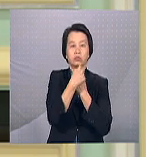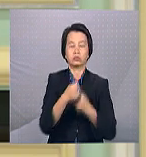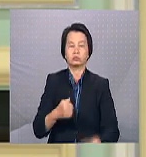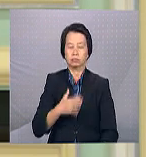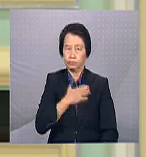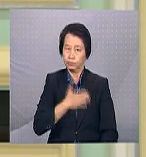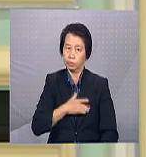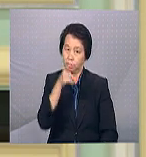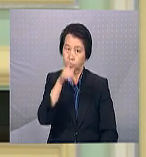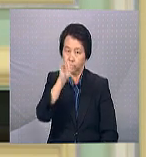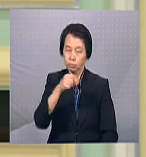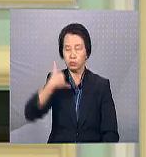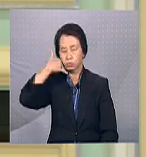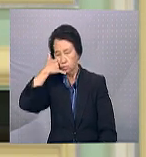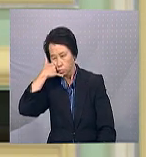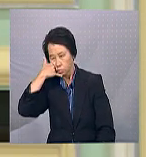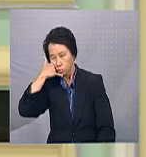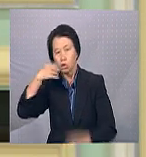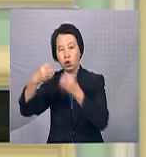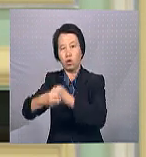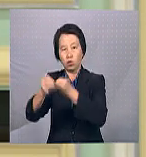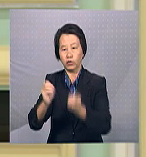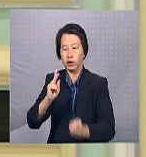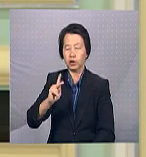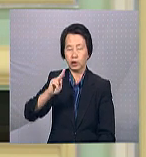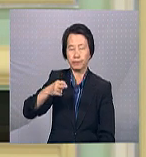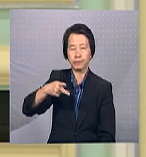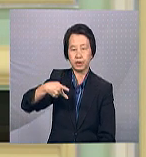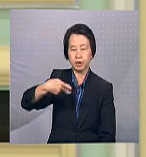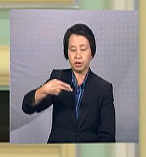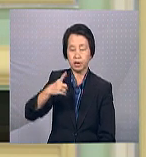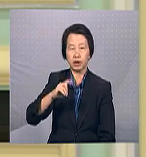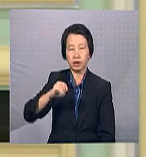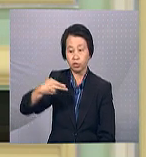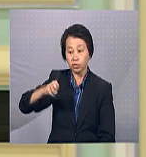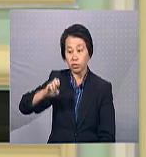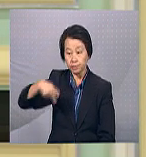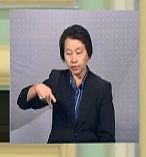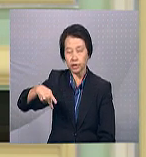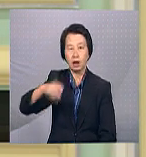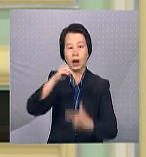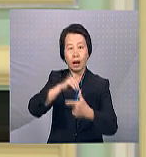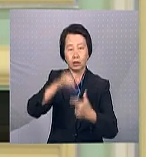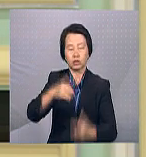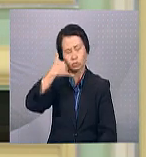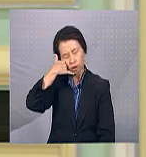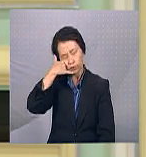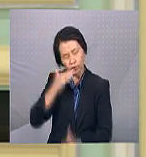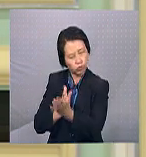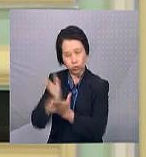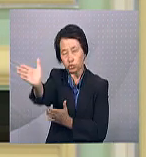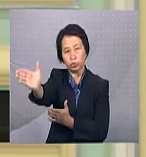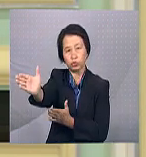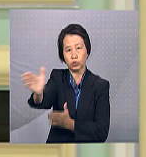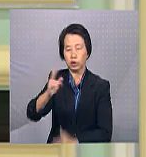sila hubungi pejabat KPDN HEP yang berhampiran ataupun sila menelpon terus